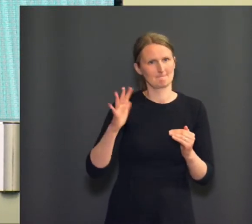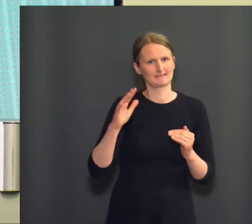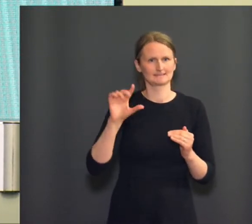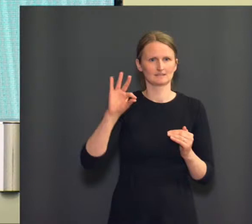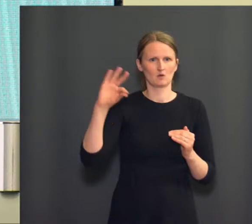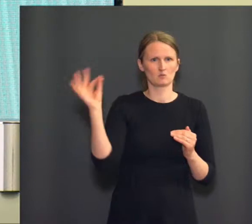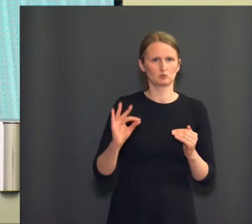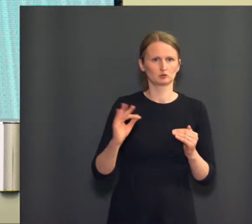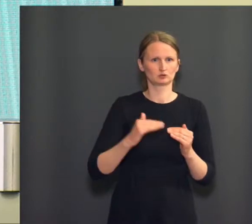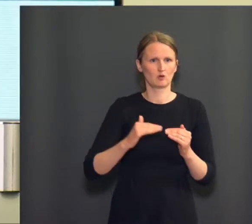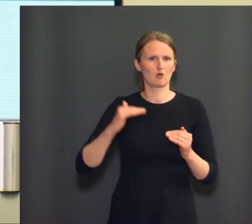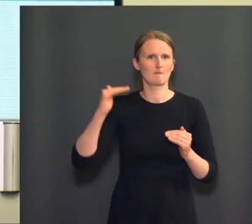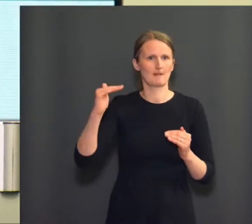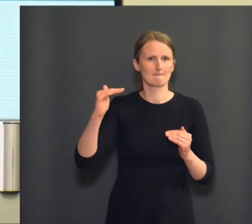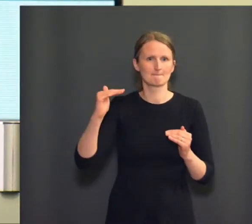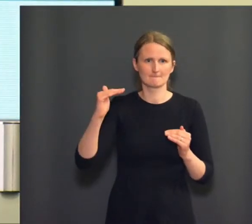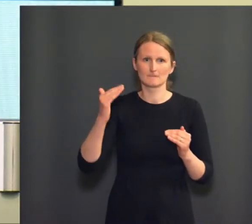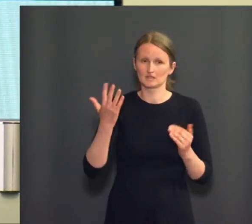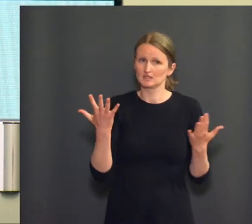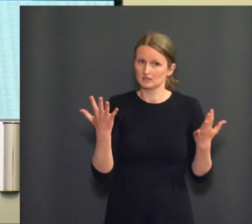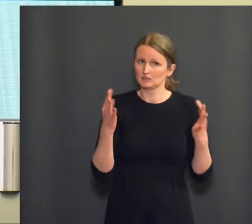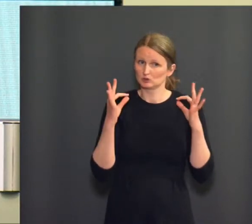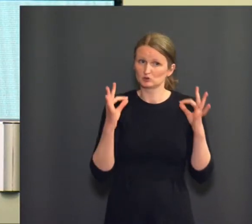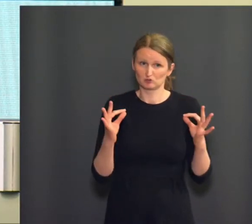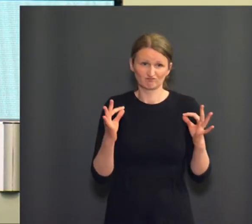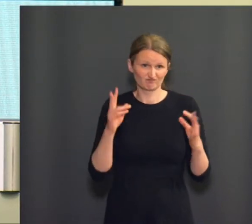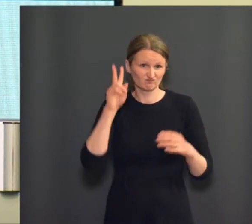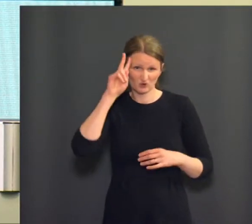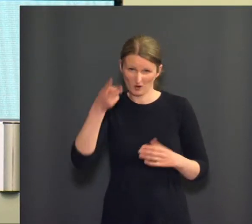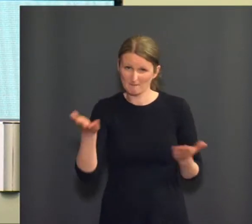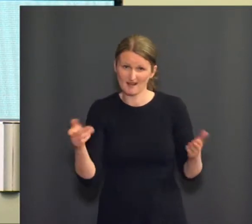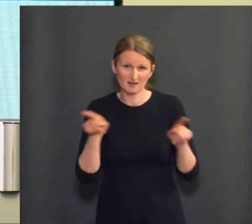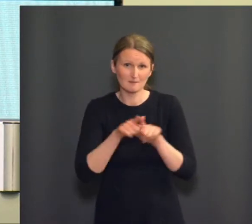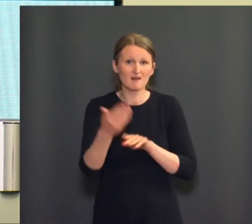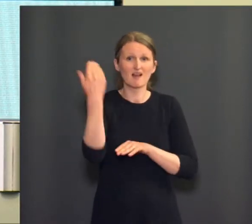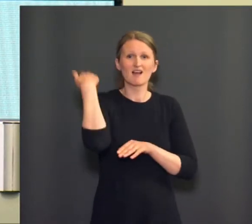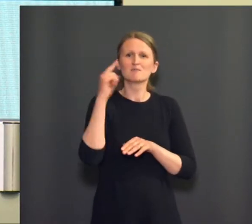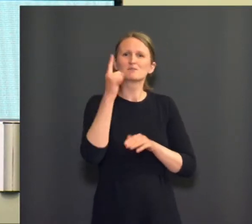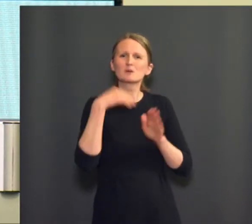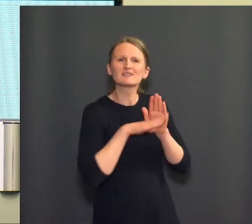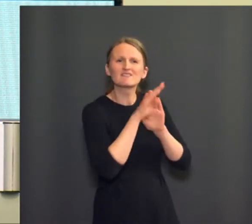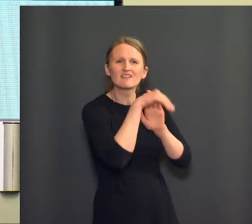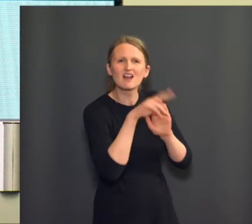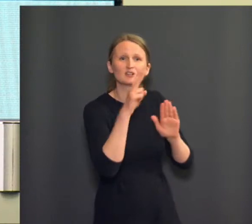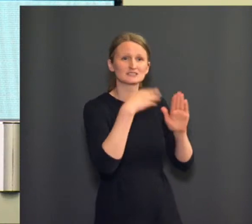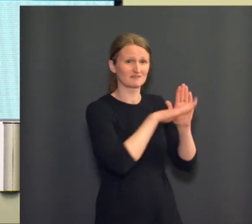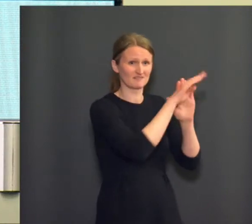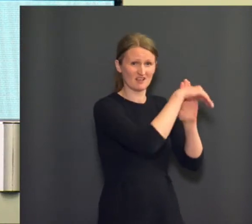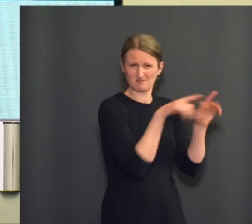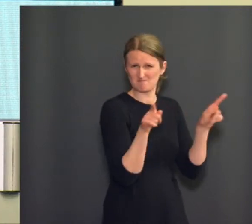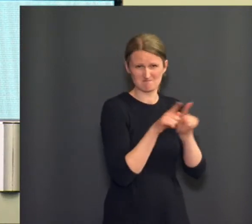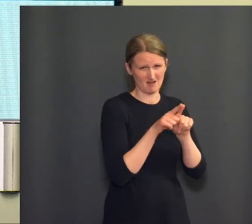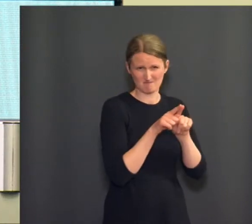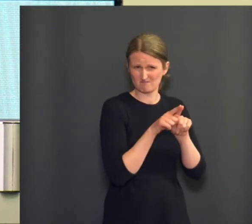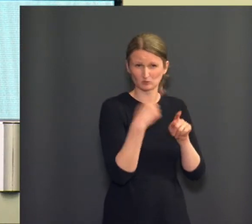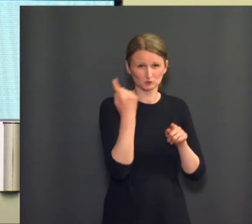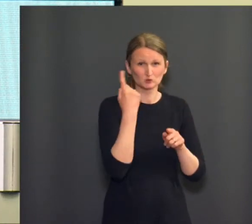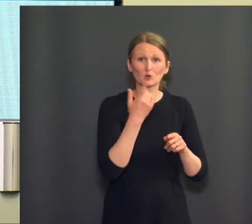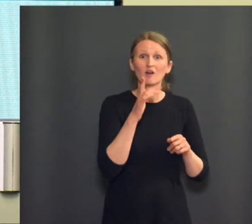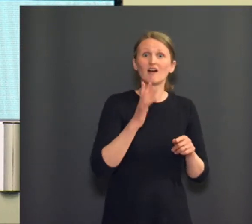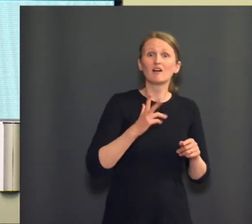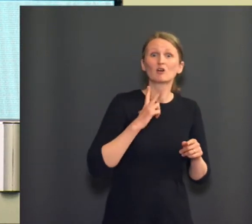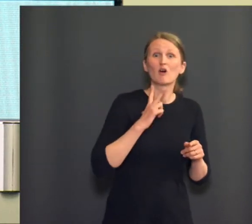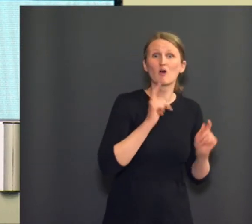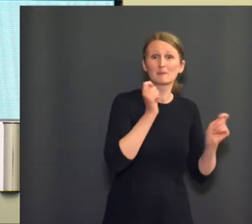dans la première et la deuxième vague aussi, du taux d'hospitalisation croissant que nous avons connu depuis des semaines, et tout spécialement cette